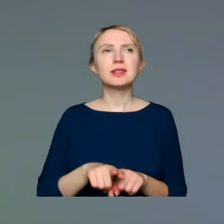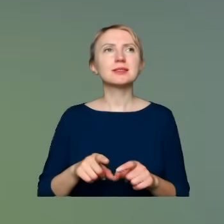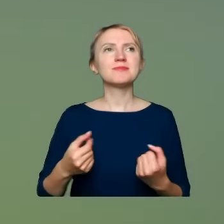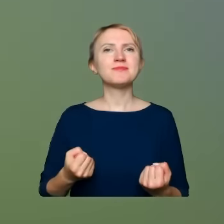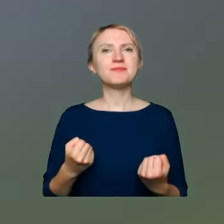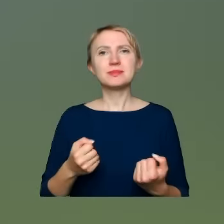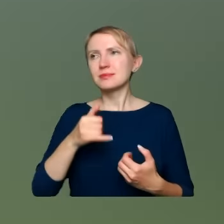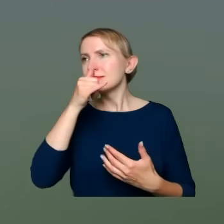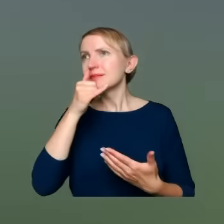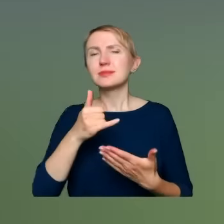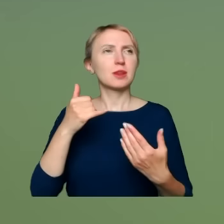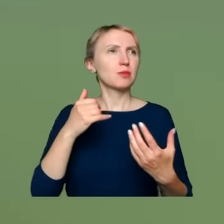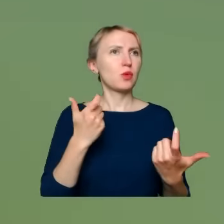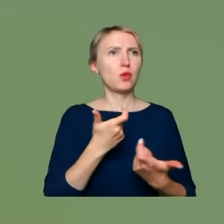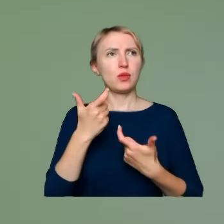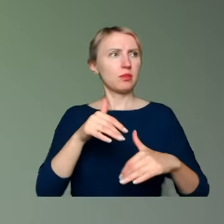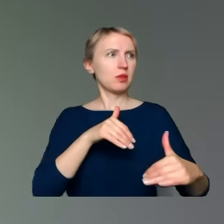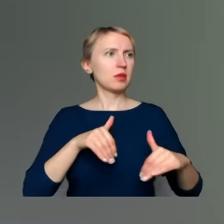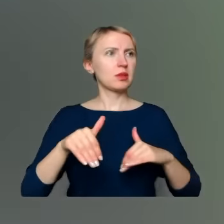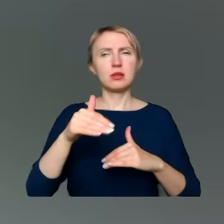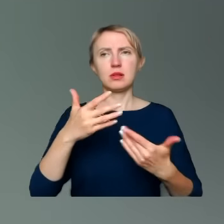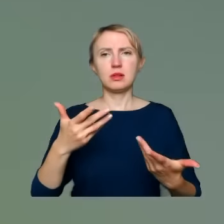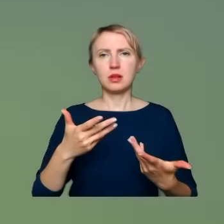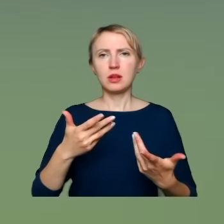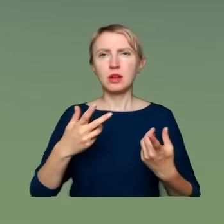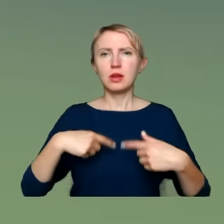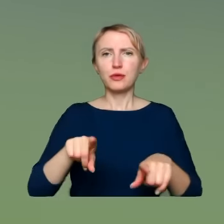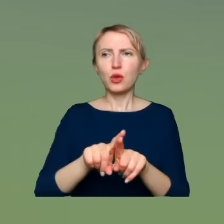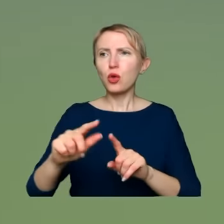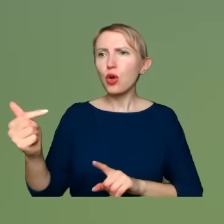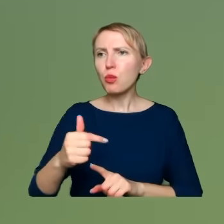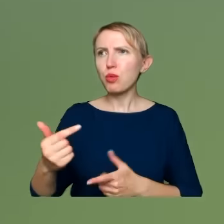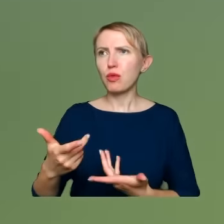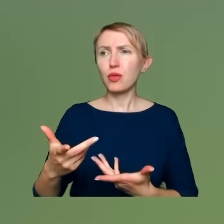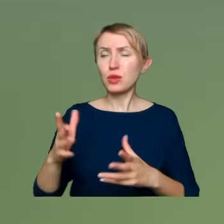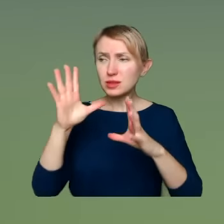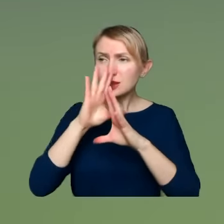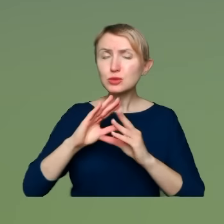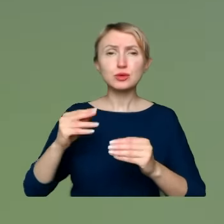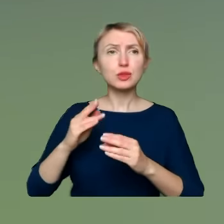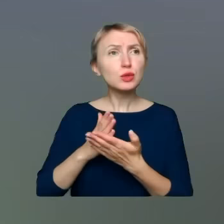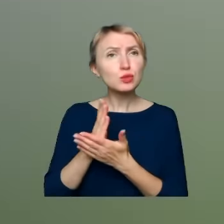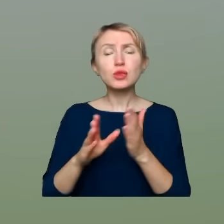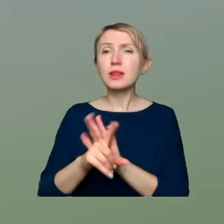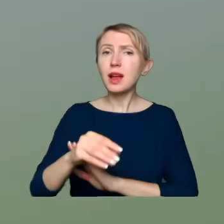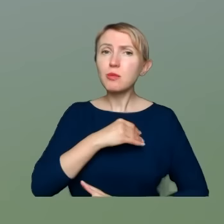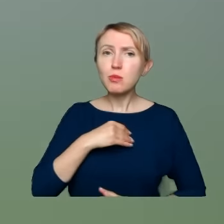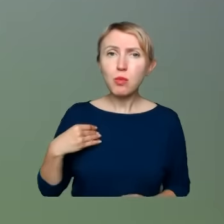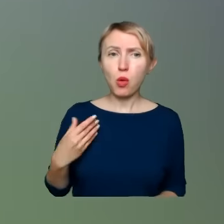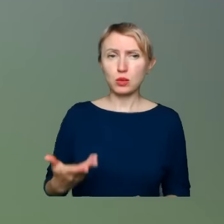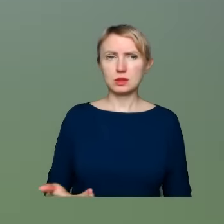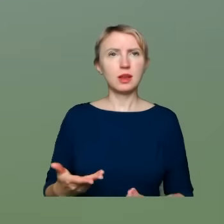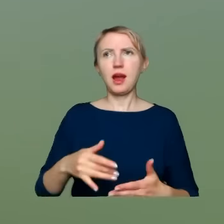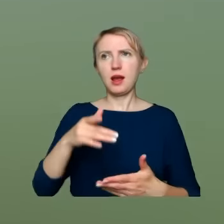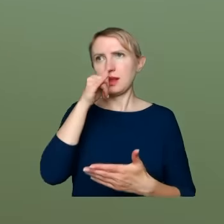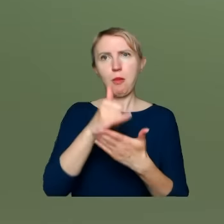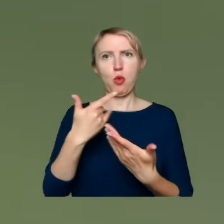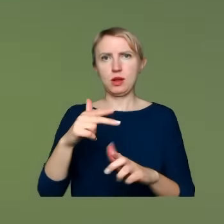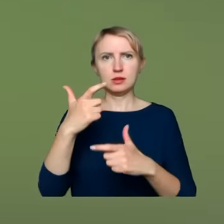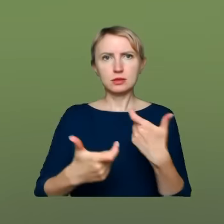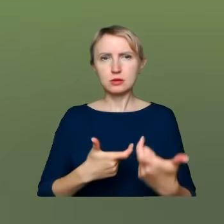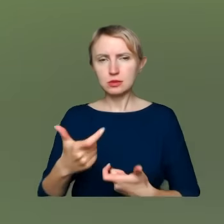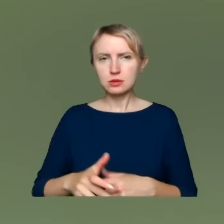zostałem wtrącony. Wykonując obowiązki zaszczytne służenia Polsce na tym stanowisku.